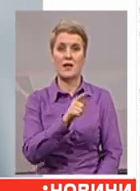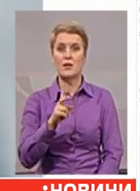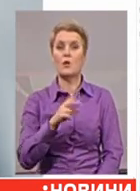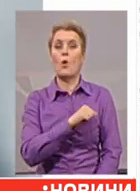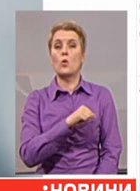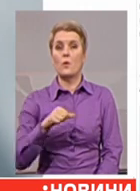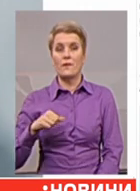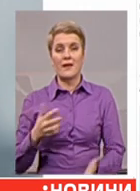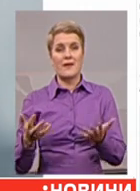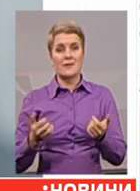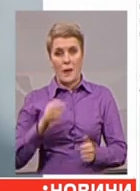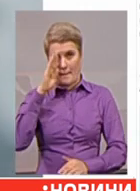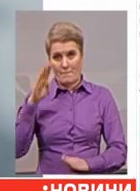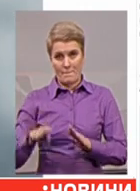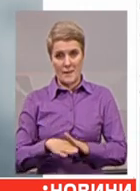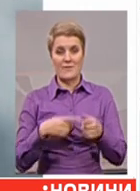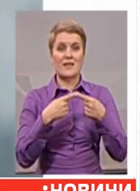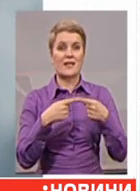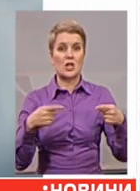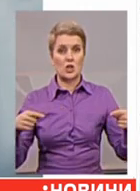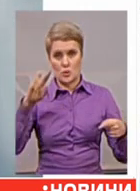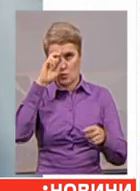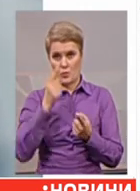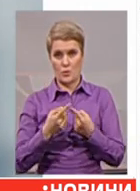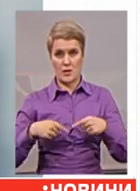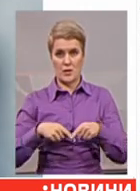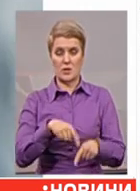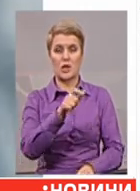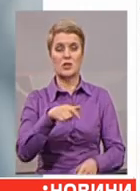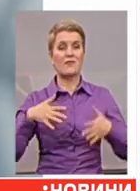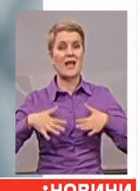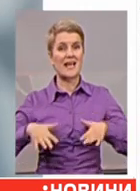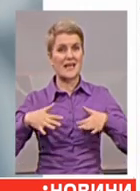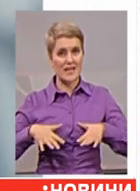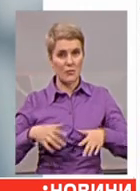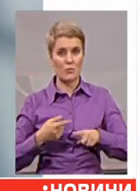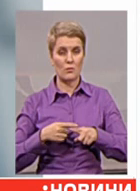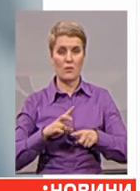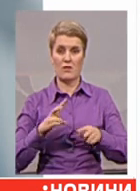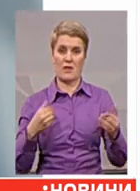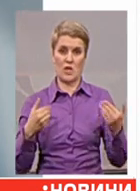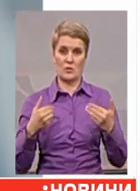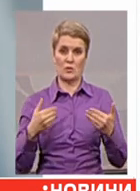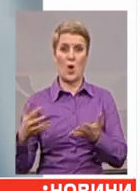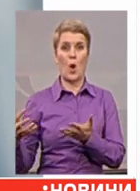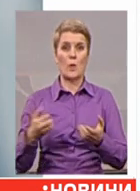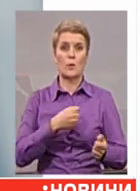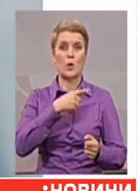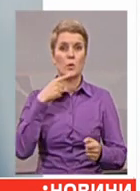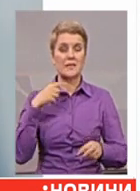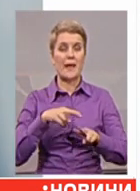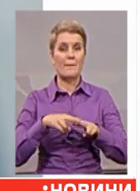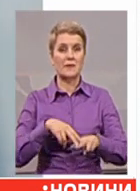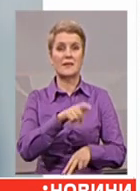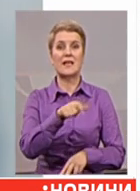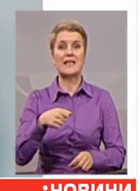добровільно прийняли підданство іншої країни. Він запевнив, жителів Криму закон не зачепить, бо отримувати російських паспорти їх